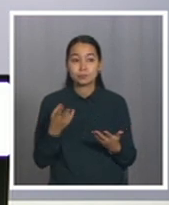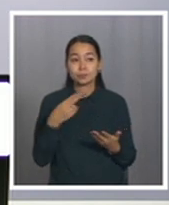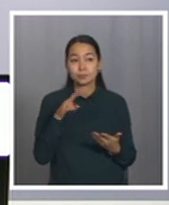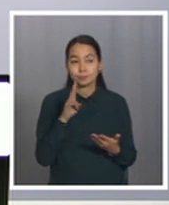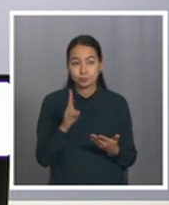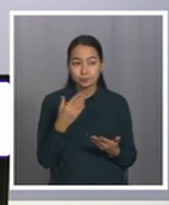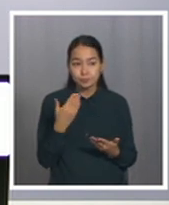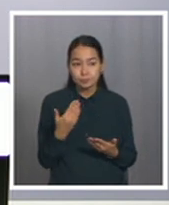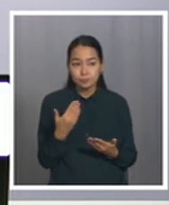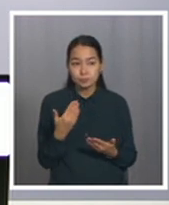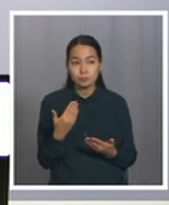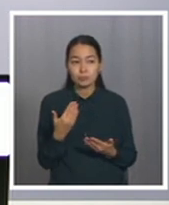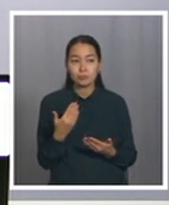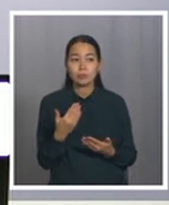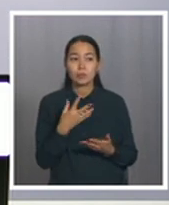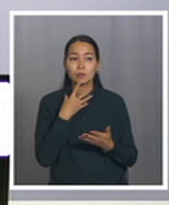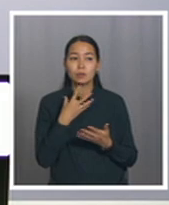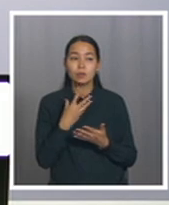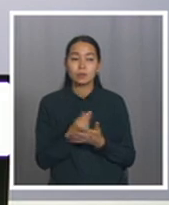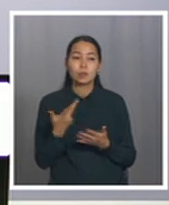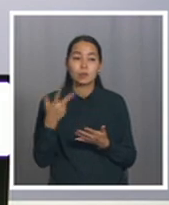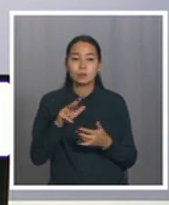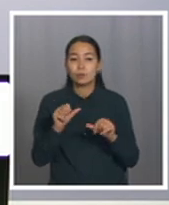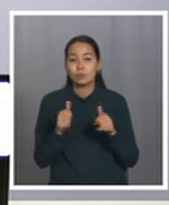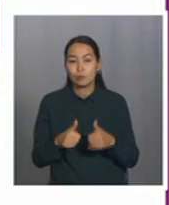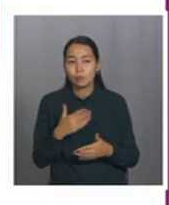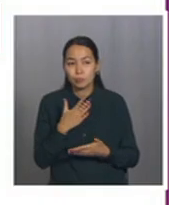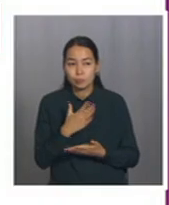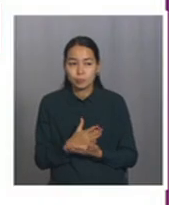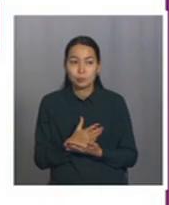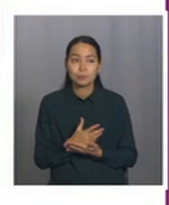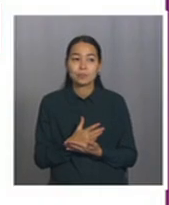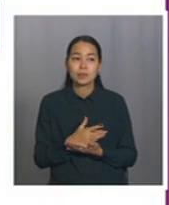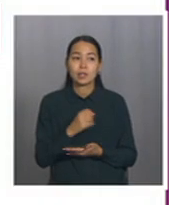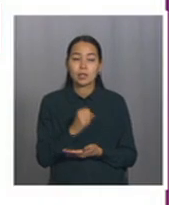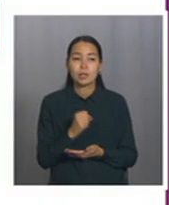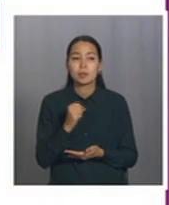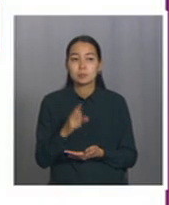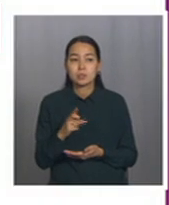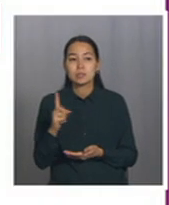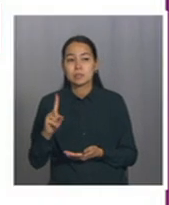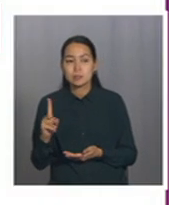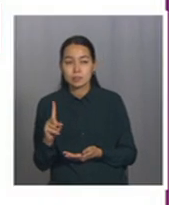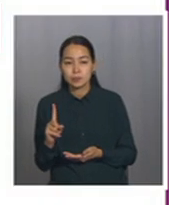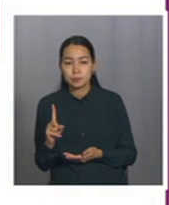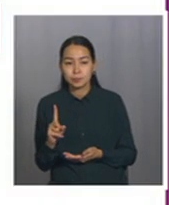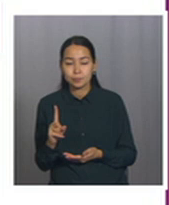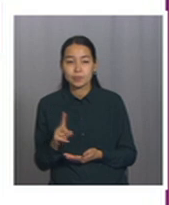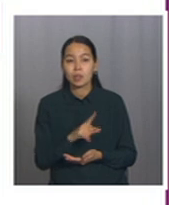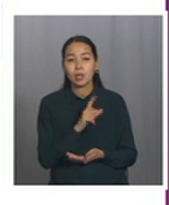ДНК-ның 3 формасы бар. Олар A, B және Z.